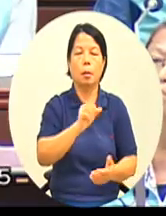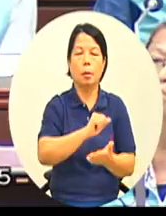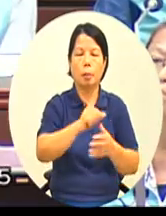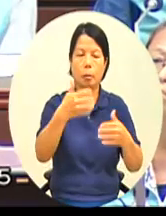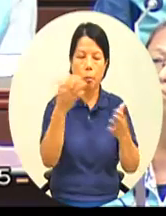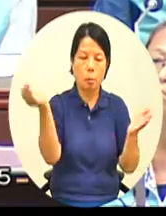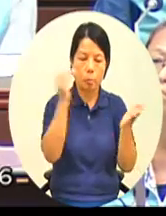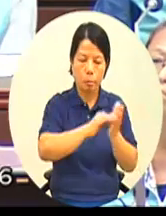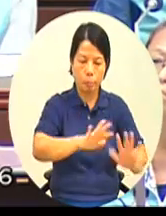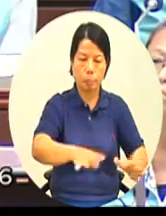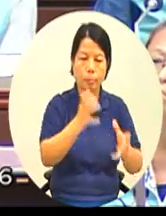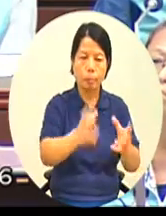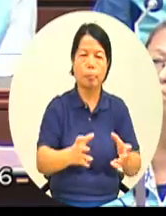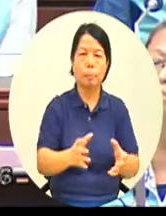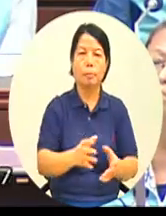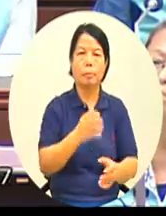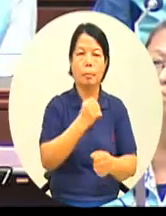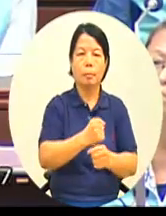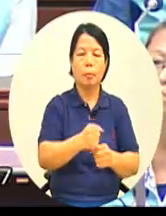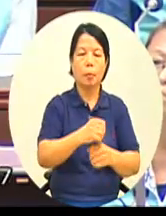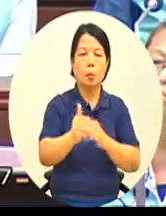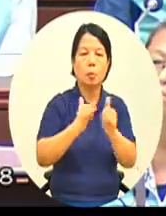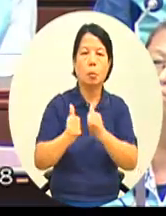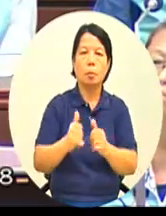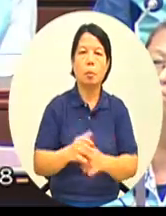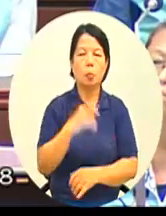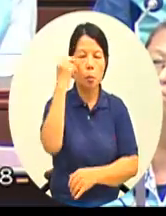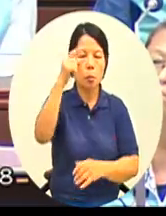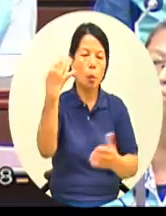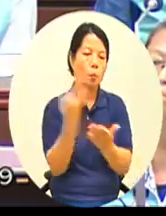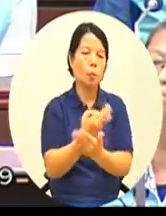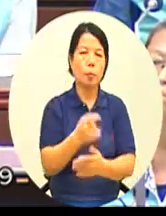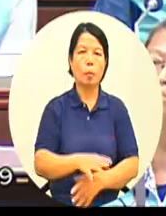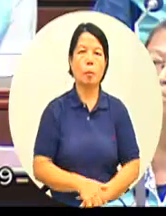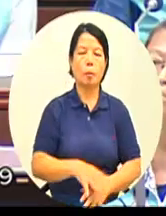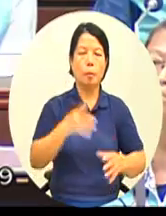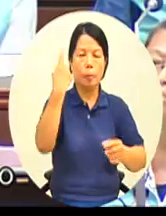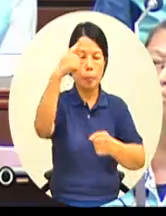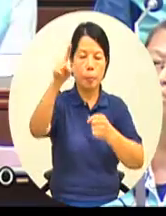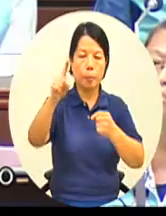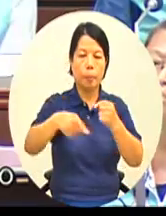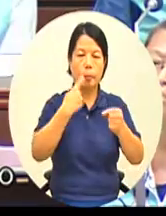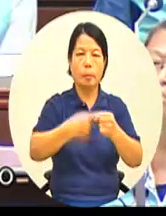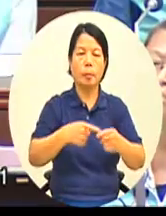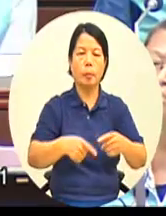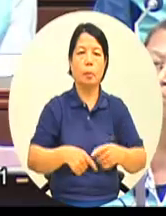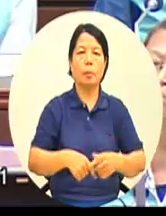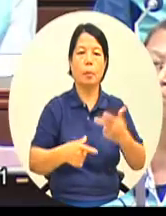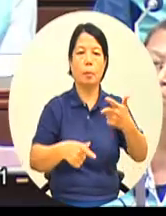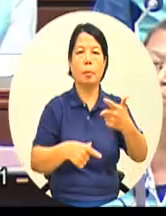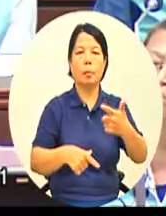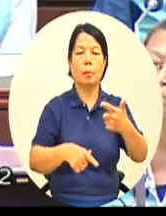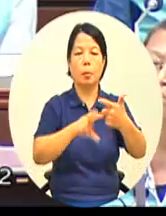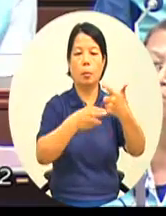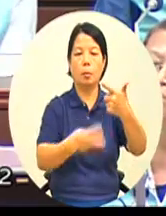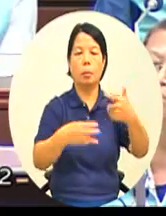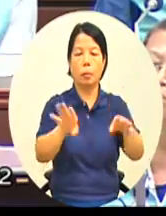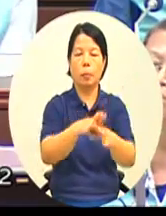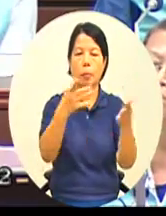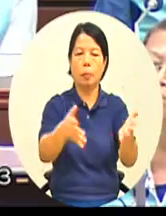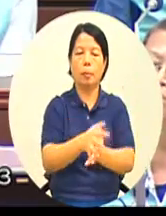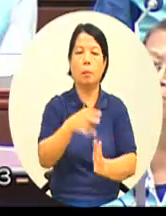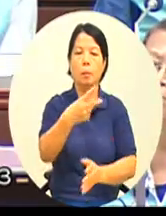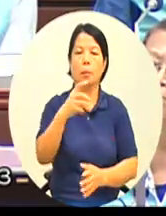来，我们民众还是觉得有不足的部分，所以我们明年6月开始的长照 2.0 就会有服务对